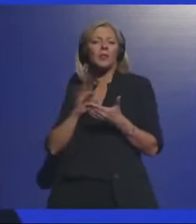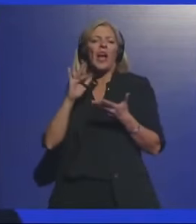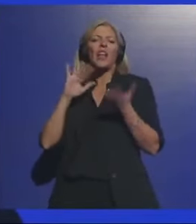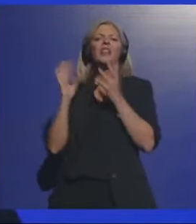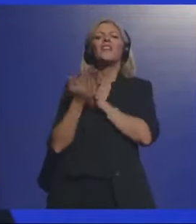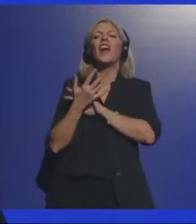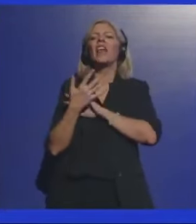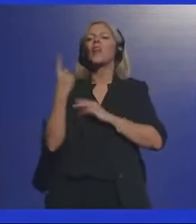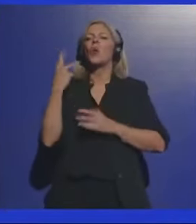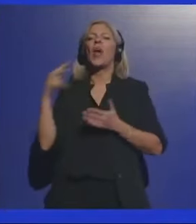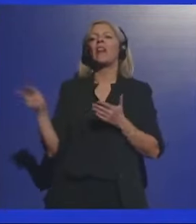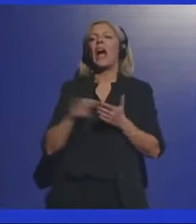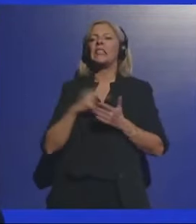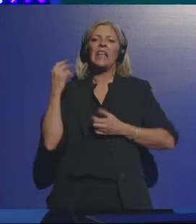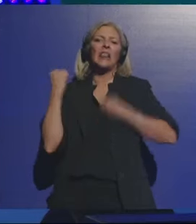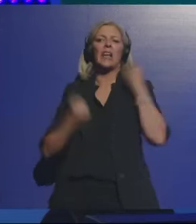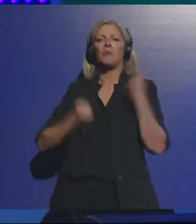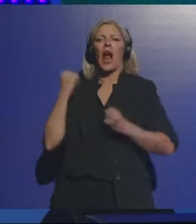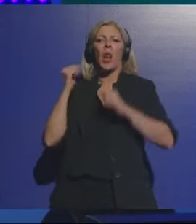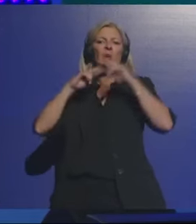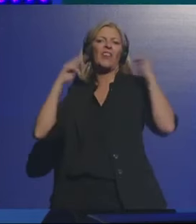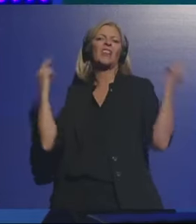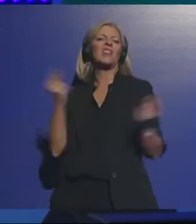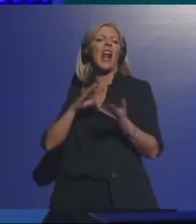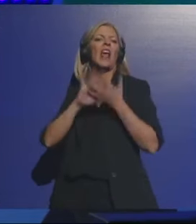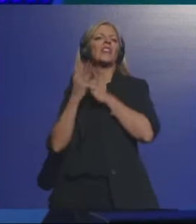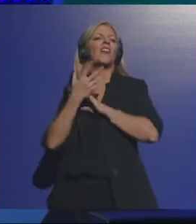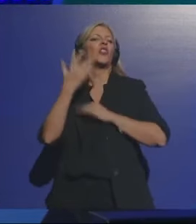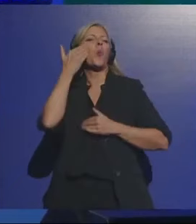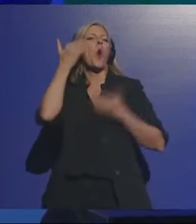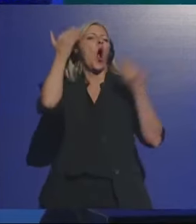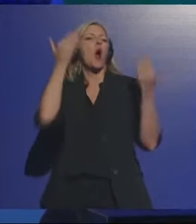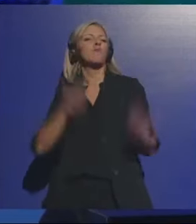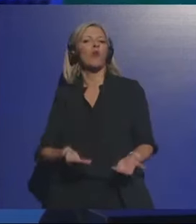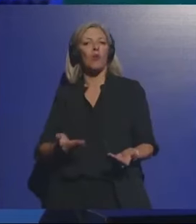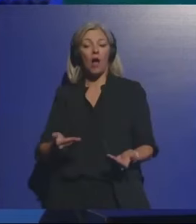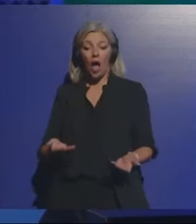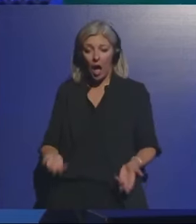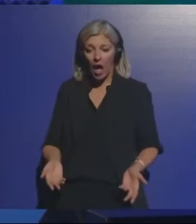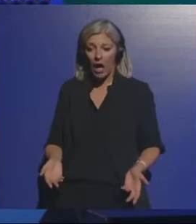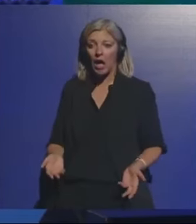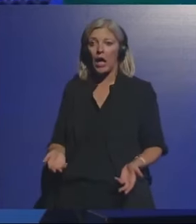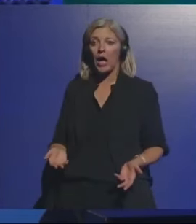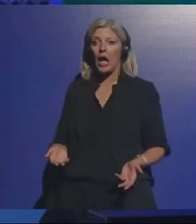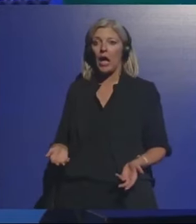tribale universale e finalmente sarai uomo ammazza